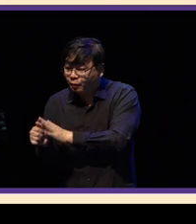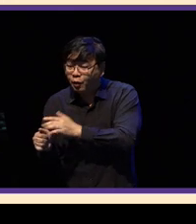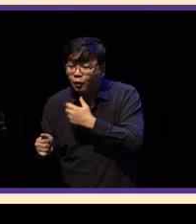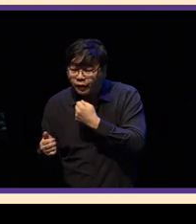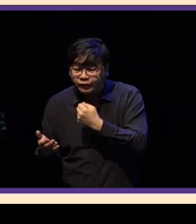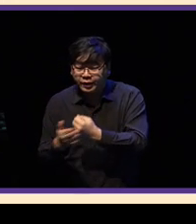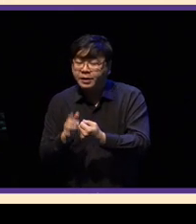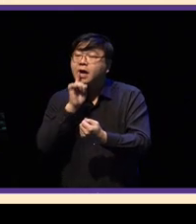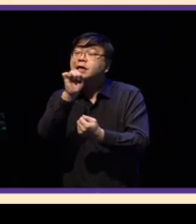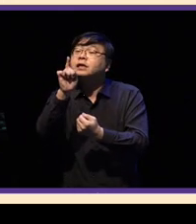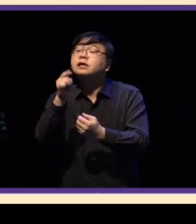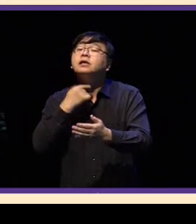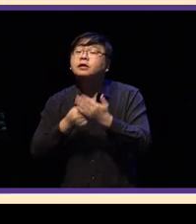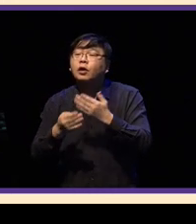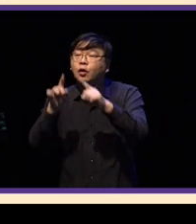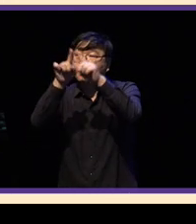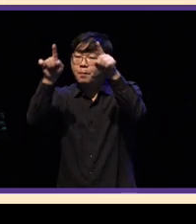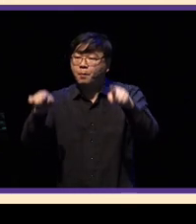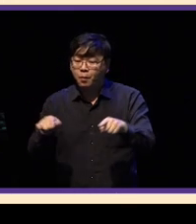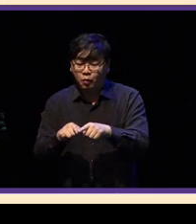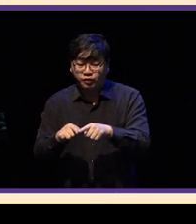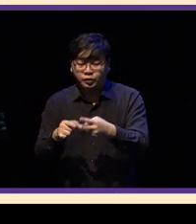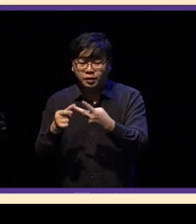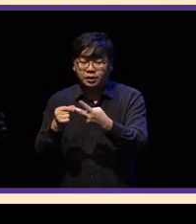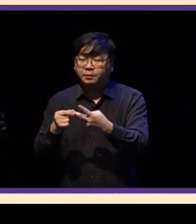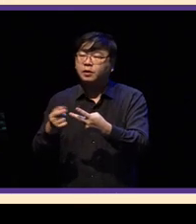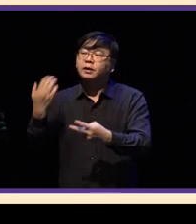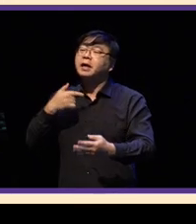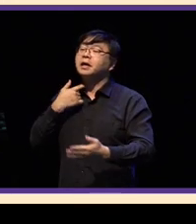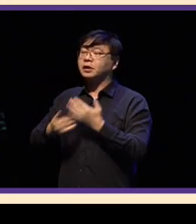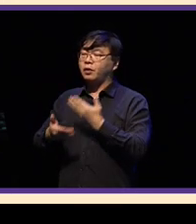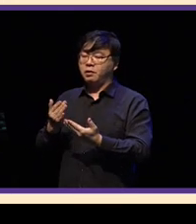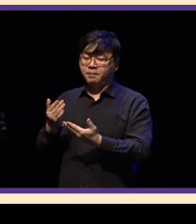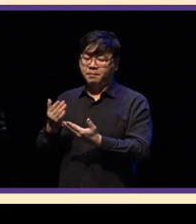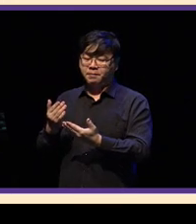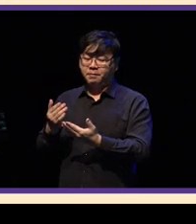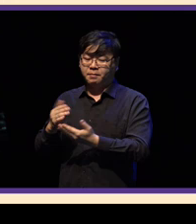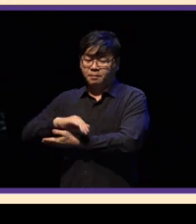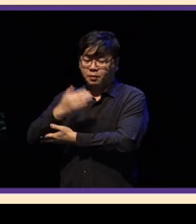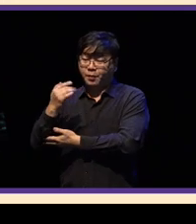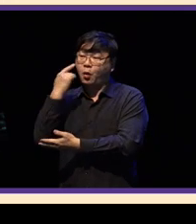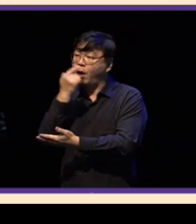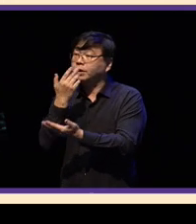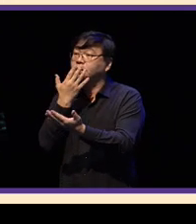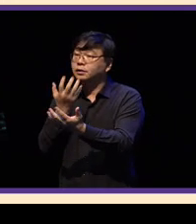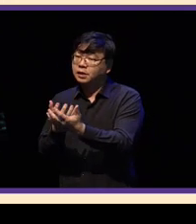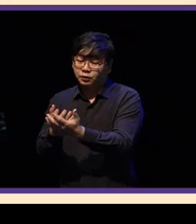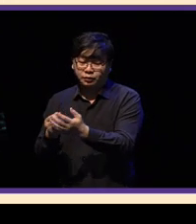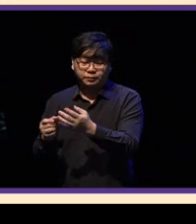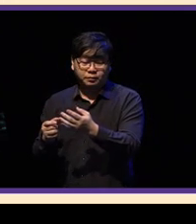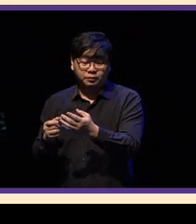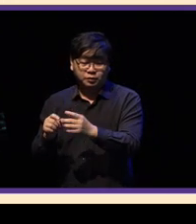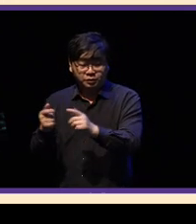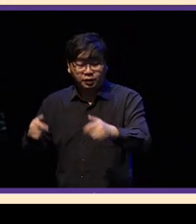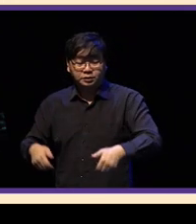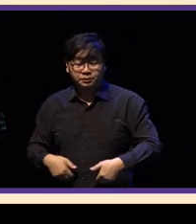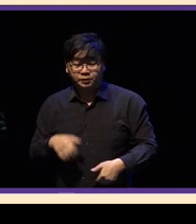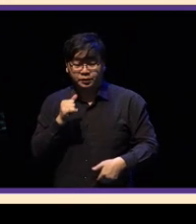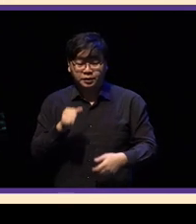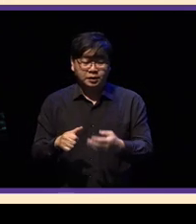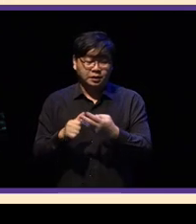실적 보고서 한 부랑 그동안 활동하셨던 이력을 소개하는 증빙 자료 이런 자료들을 이제 내셔야